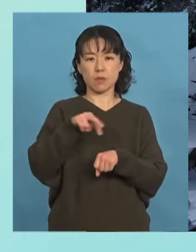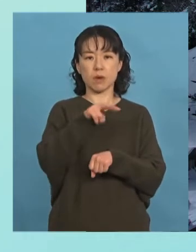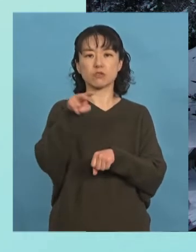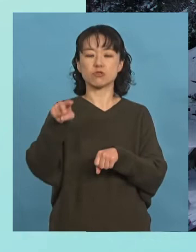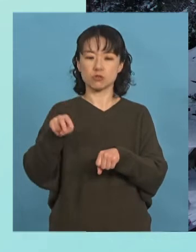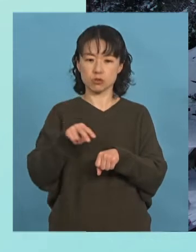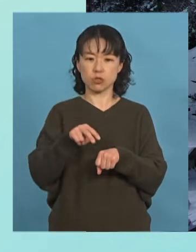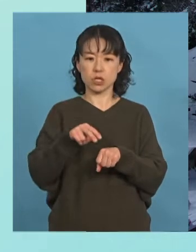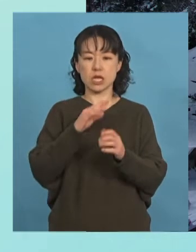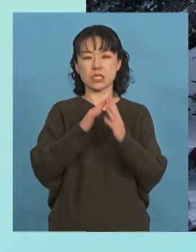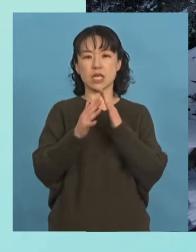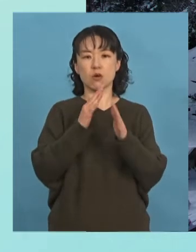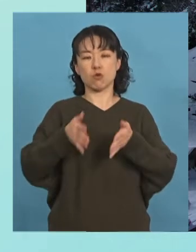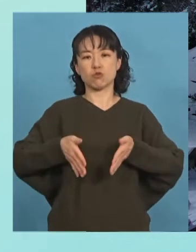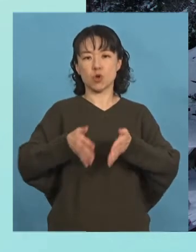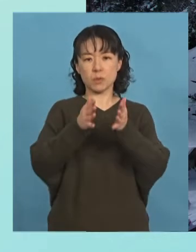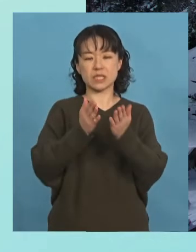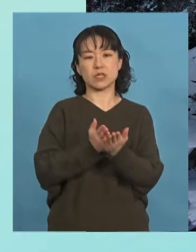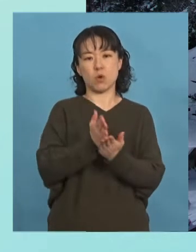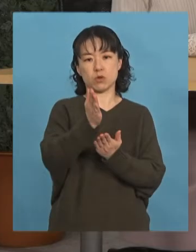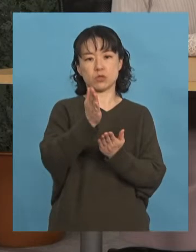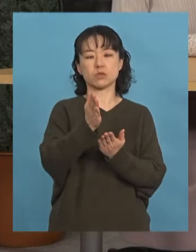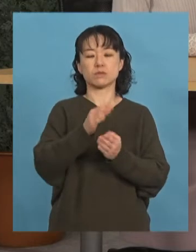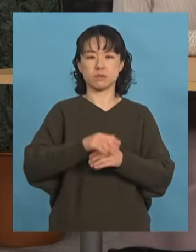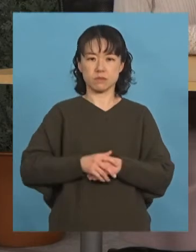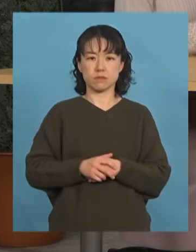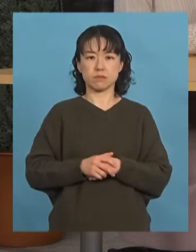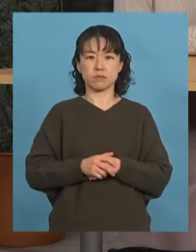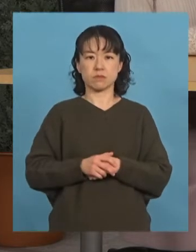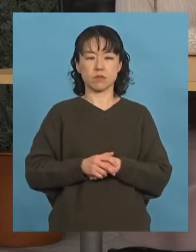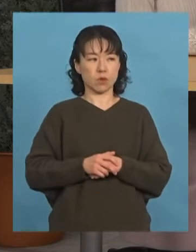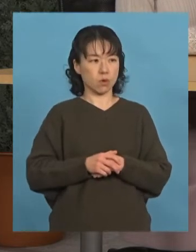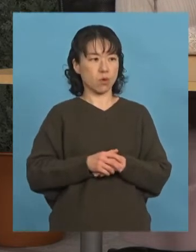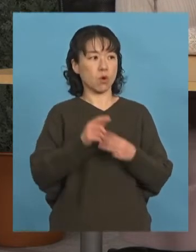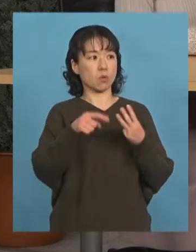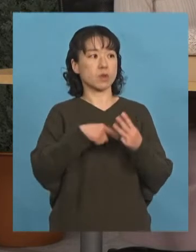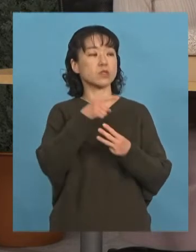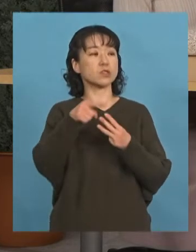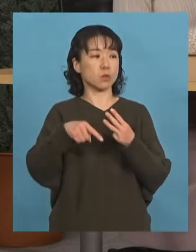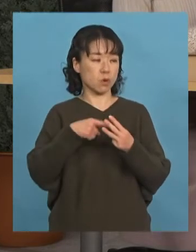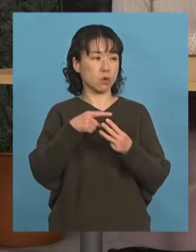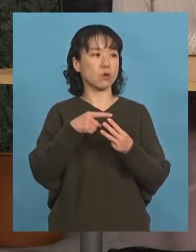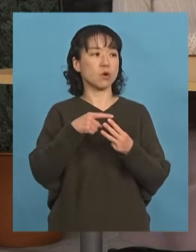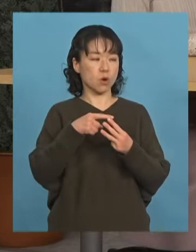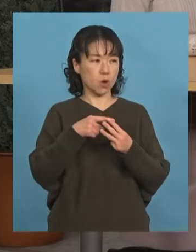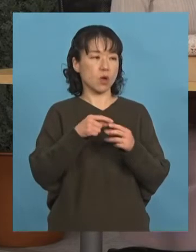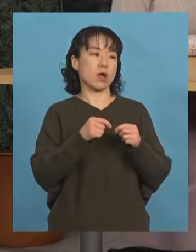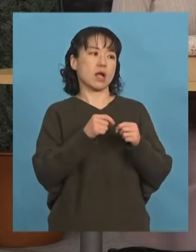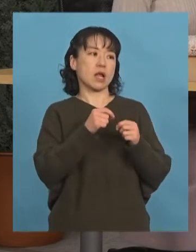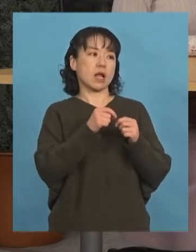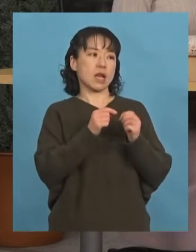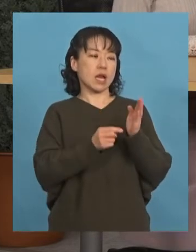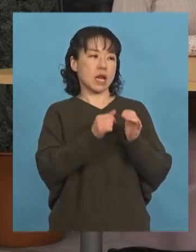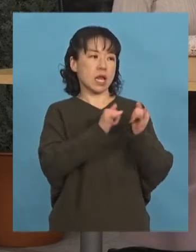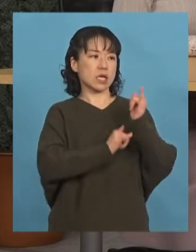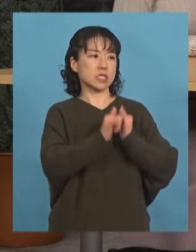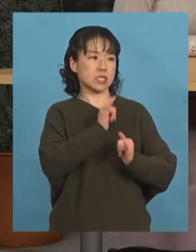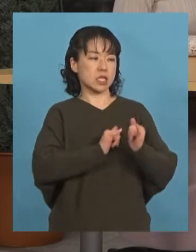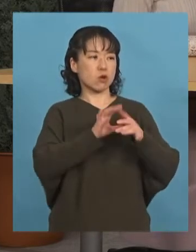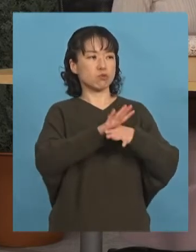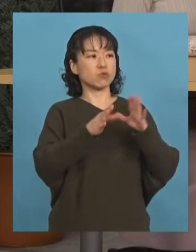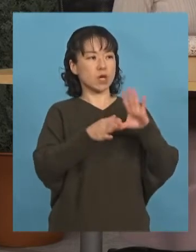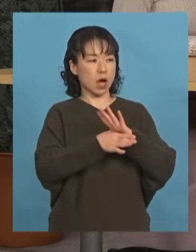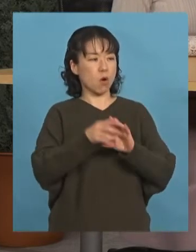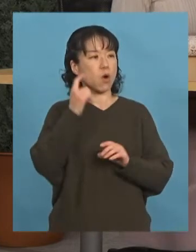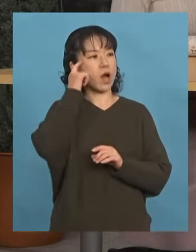る戦国の道コースです。 どのコースも永源寺が持つ歴史や文化の奥深さを感じ